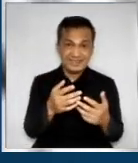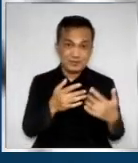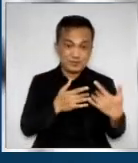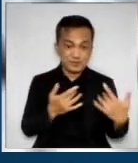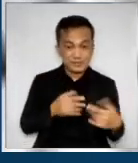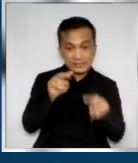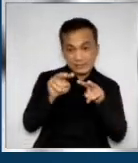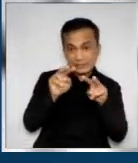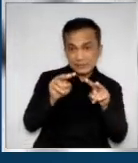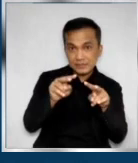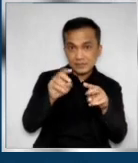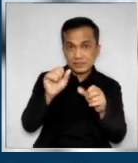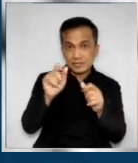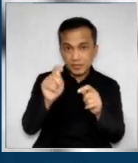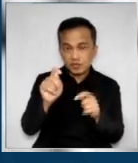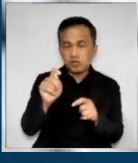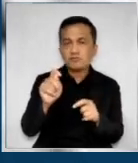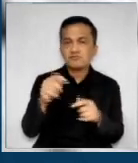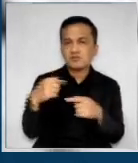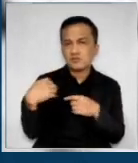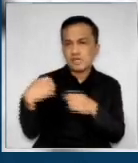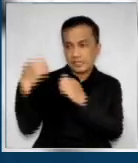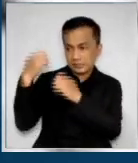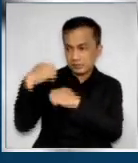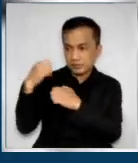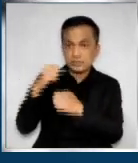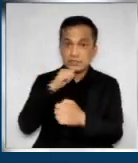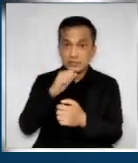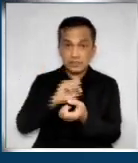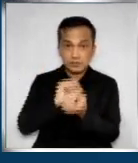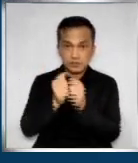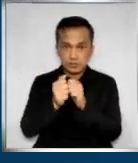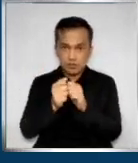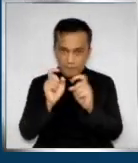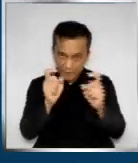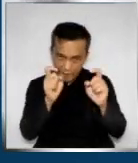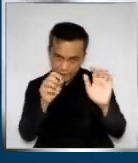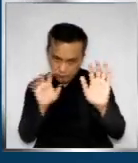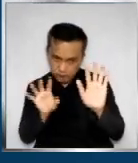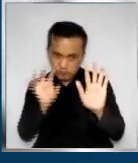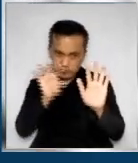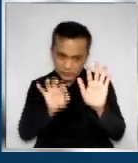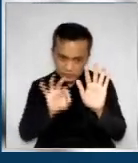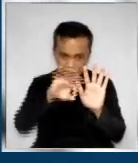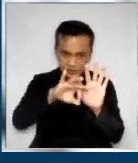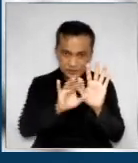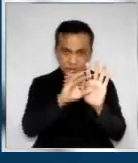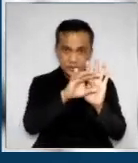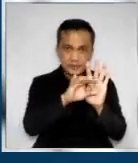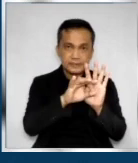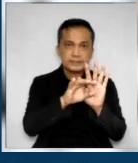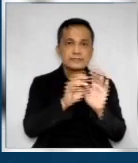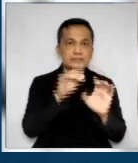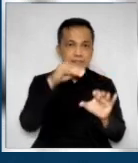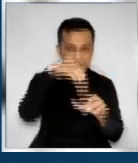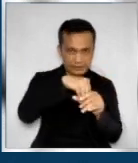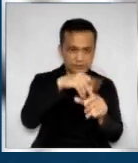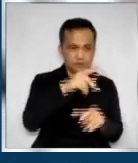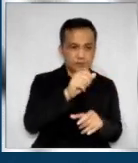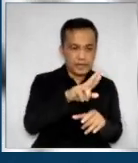Sabado, inaasahan kung hindi magbabago yung kanyang tulin, nasa loob ng Philippine Area of Responsibility ang bagyong